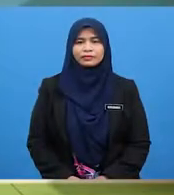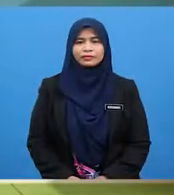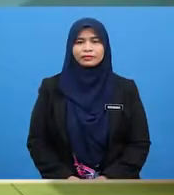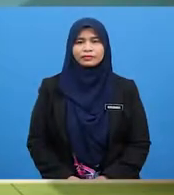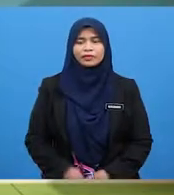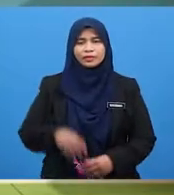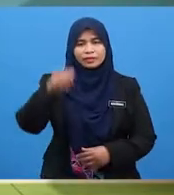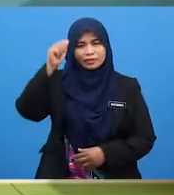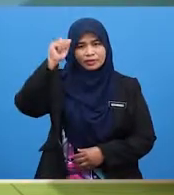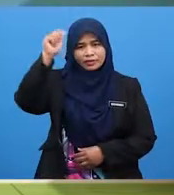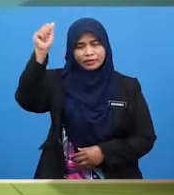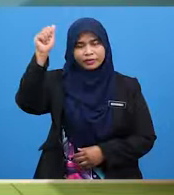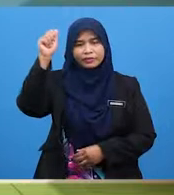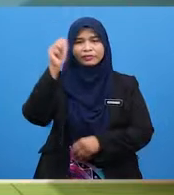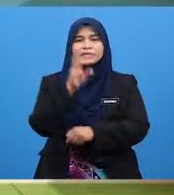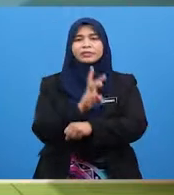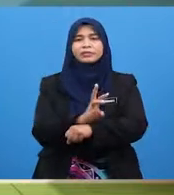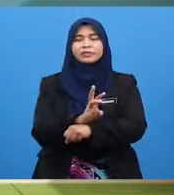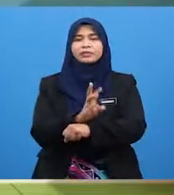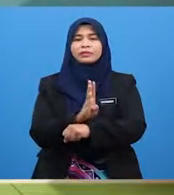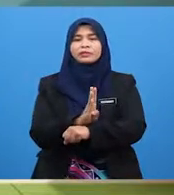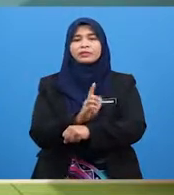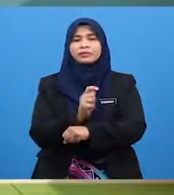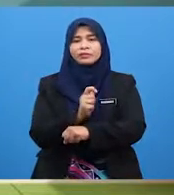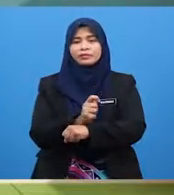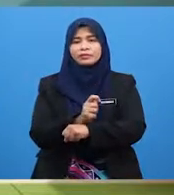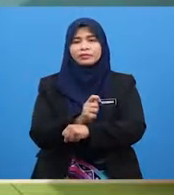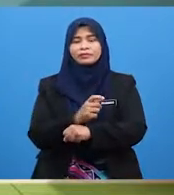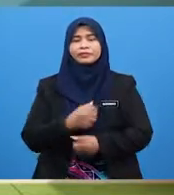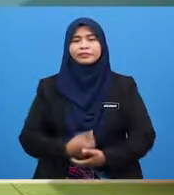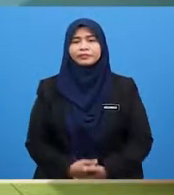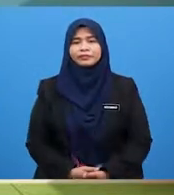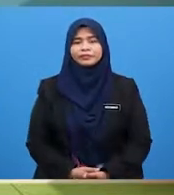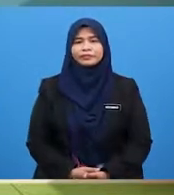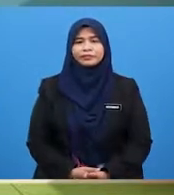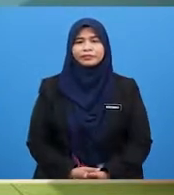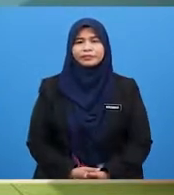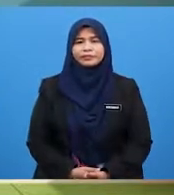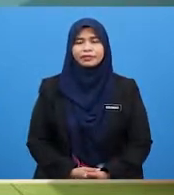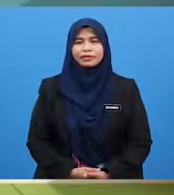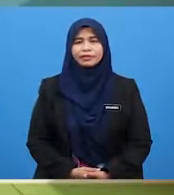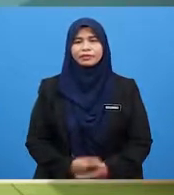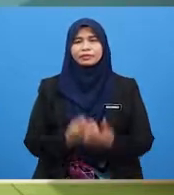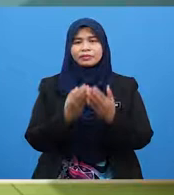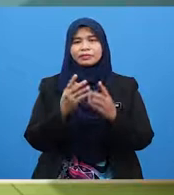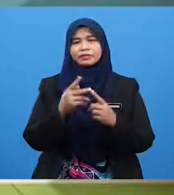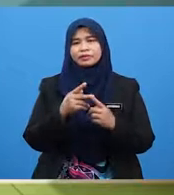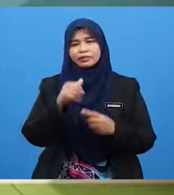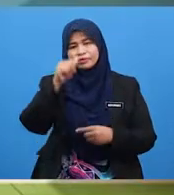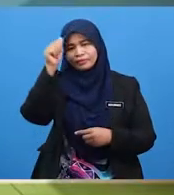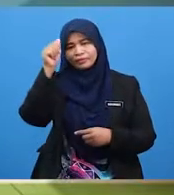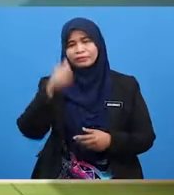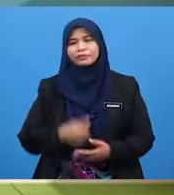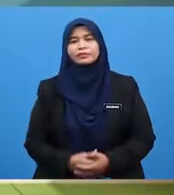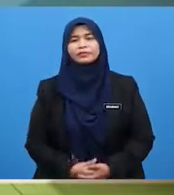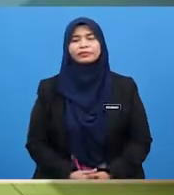Bismillahirrahmanirrahim. Assalamualaikum warahmatullahi wabarakatuh. Alhamdulillah rabbil